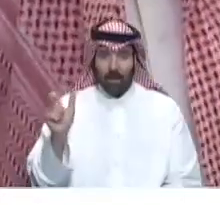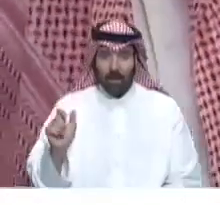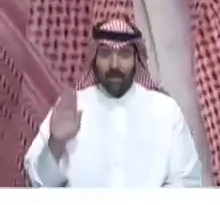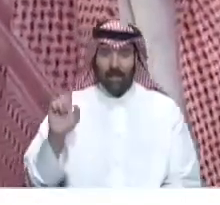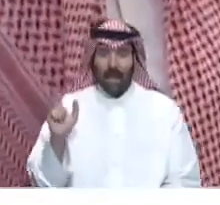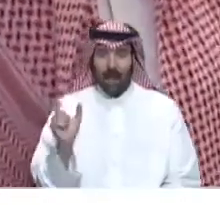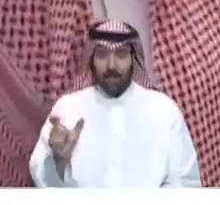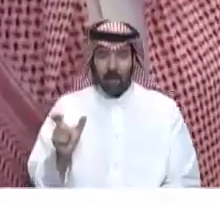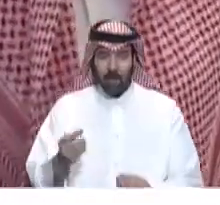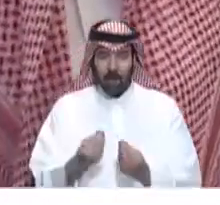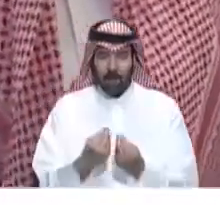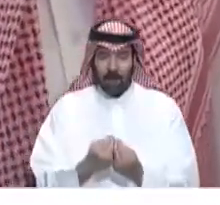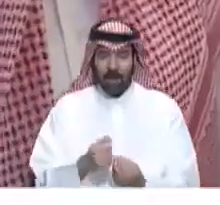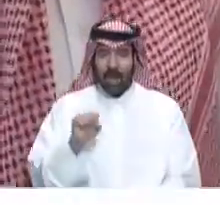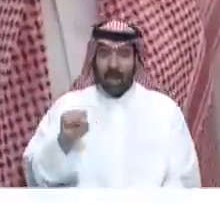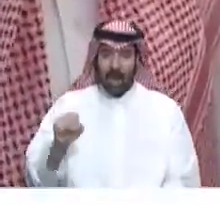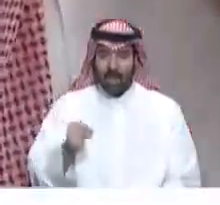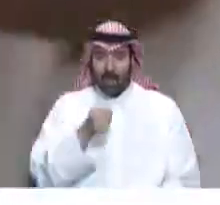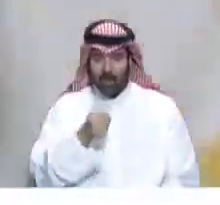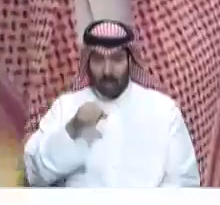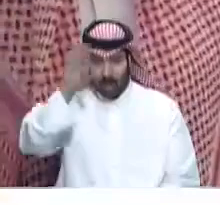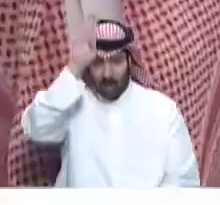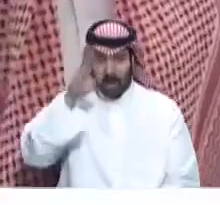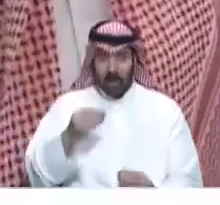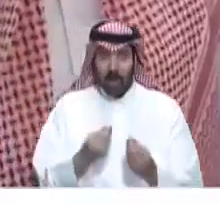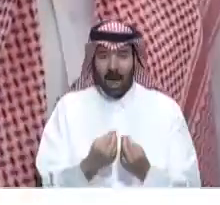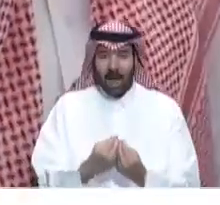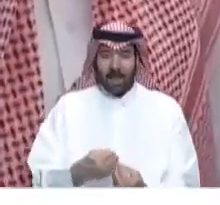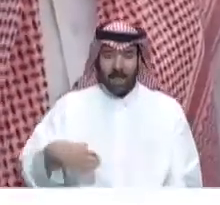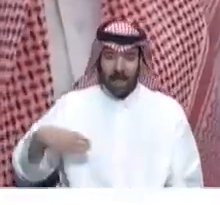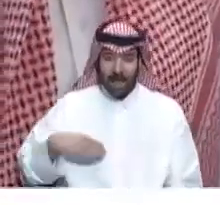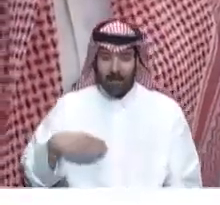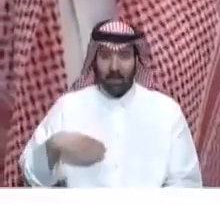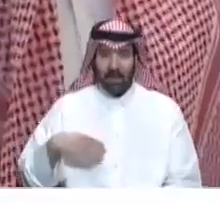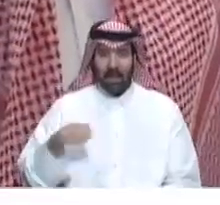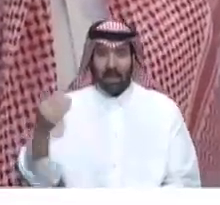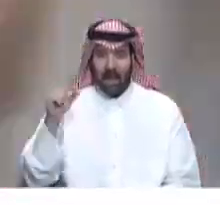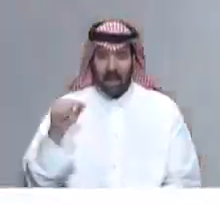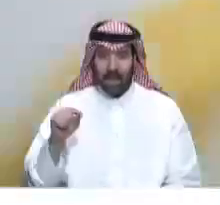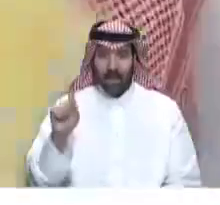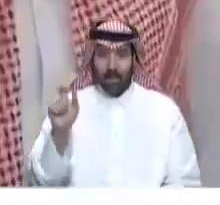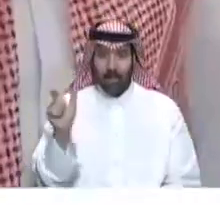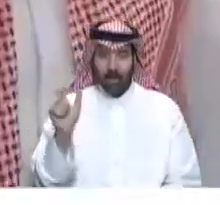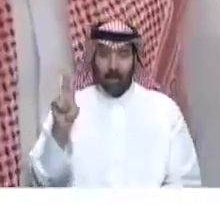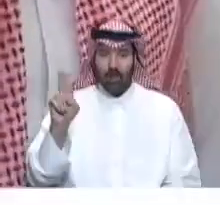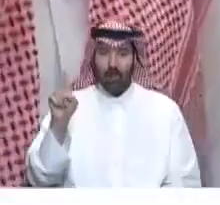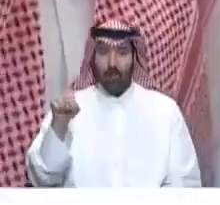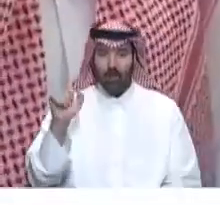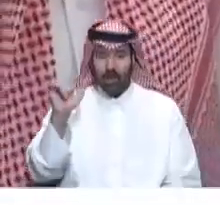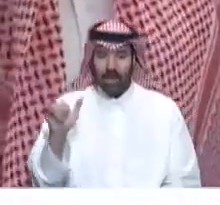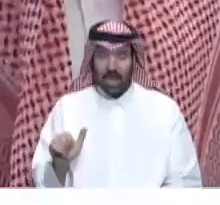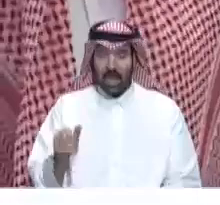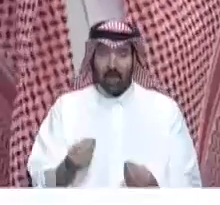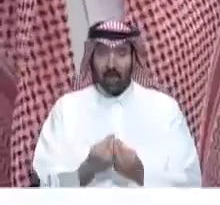العزيز المستشار الخاص لخادم الحرمين الشريفين، وصاحب السمو الملكي الأمير خالد بن تركي بن فيصل،